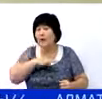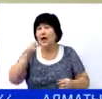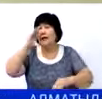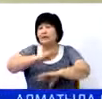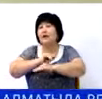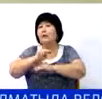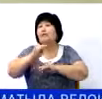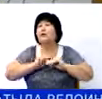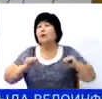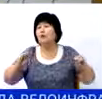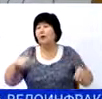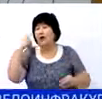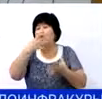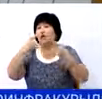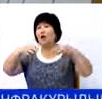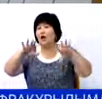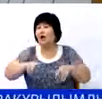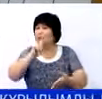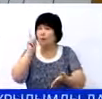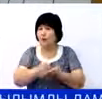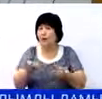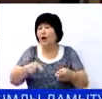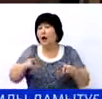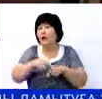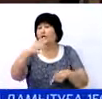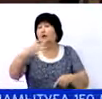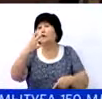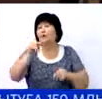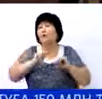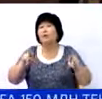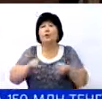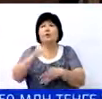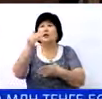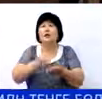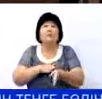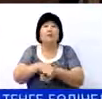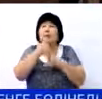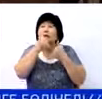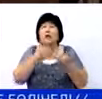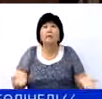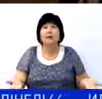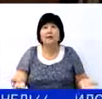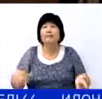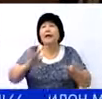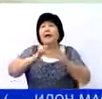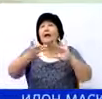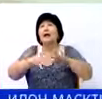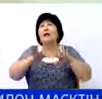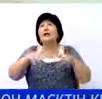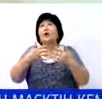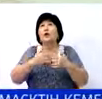беретін мұғалімдерінде жеке компьютері болуы шарт, алайда 54 мұғалім бұл талапты орындай алмайды. Электронды құрылғысы